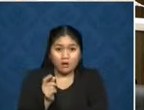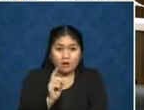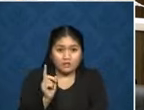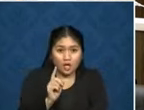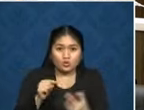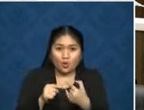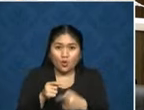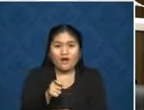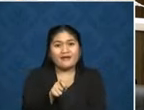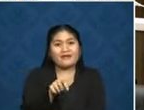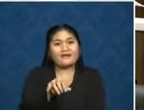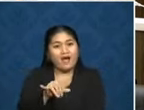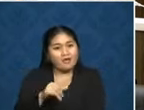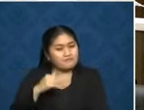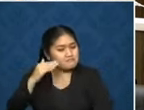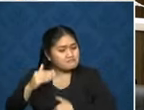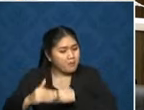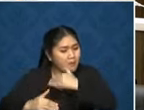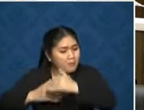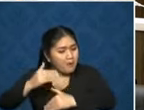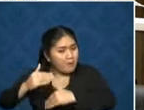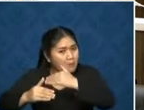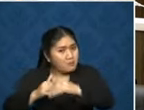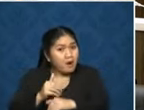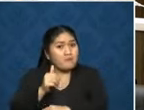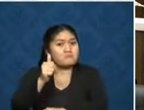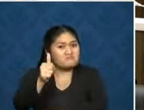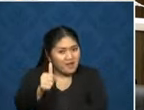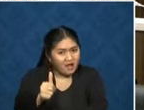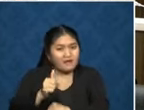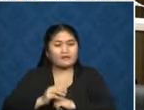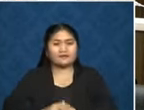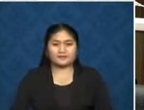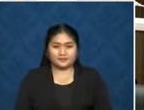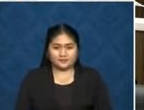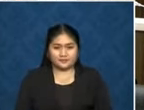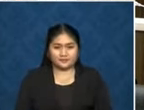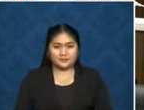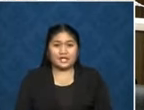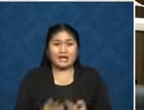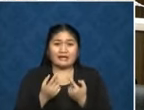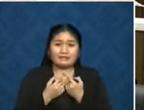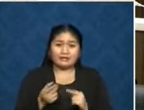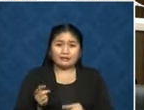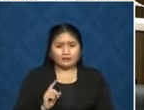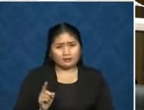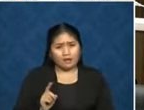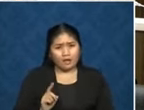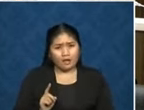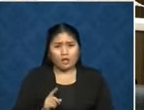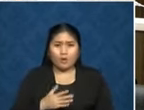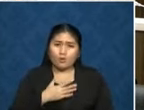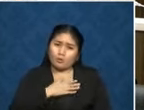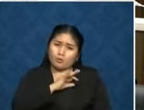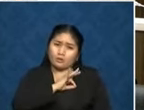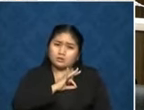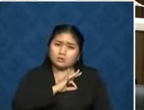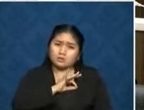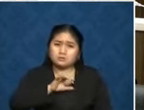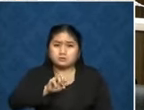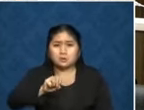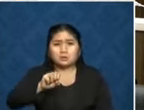ของ AI เนี่ยมันก้าวหน้าเพิ่มมากขึ้นไปได้อีกไกลมากแต่ในฐานะที่เป็นสมาชิกสภาผู้แ